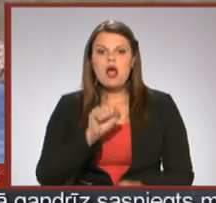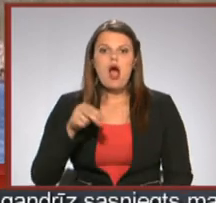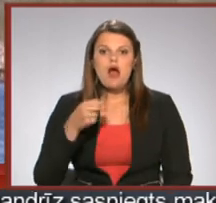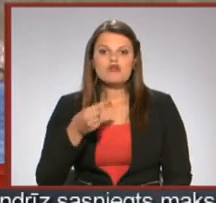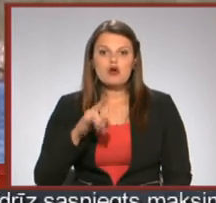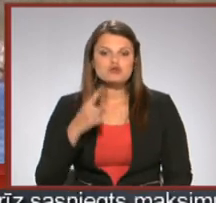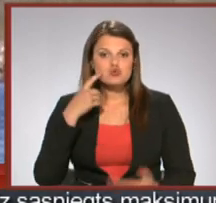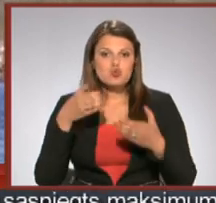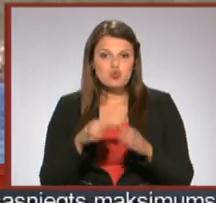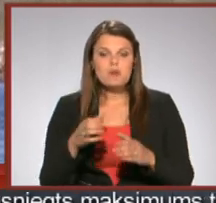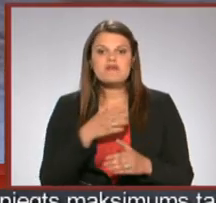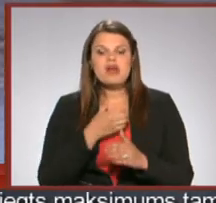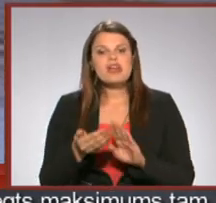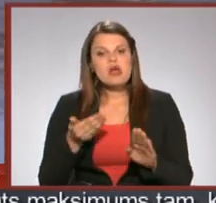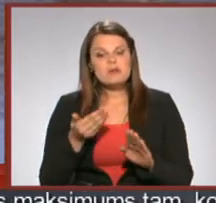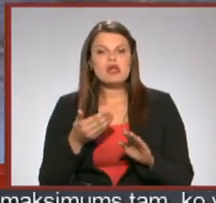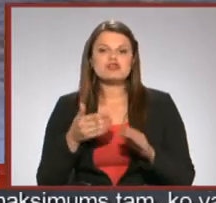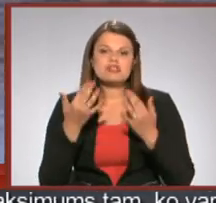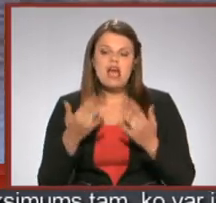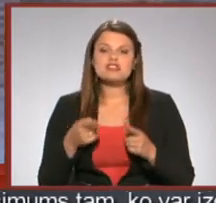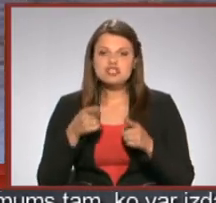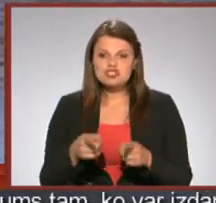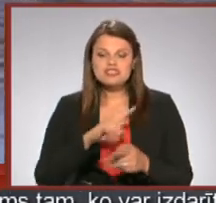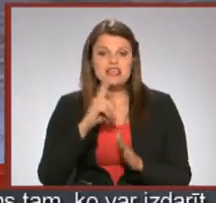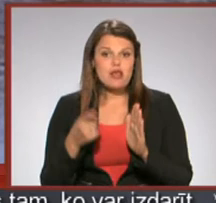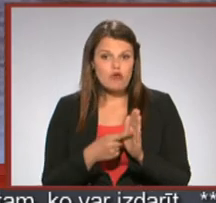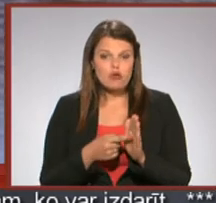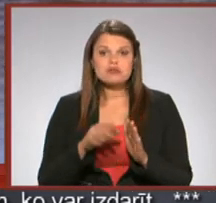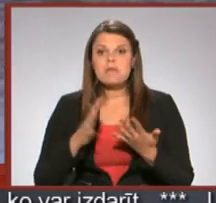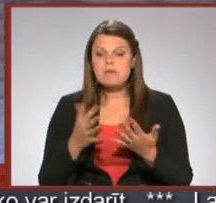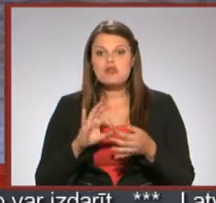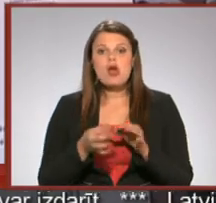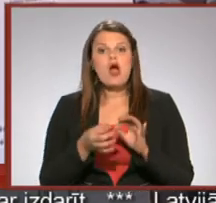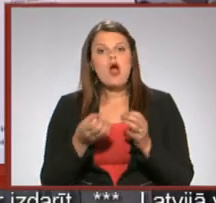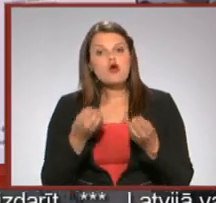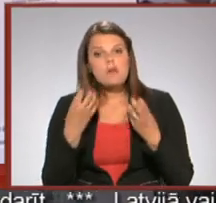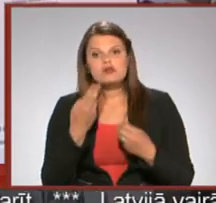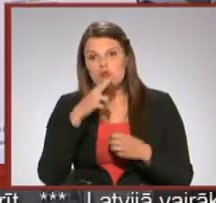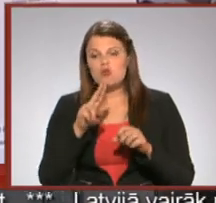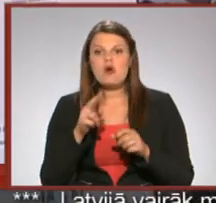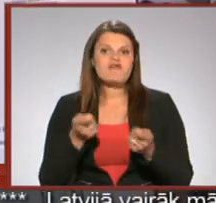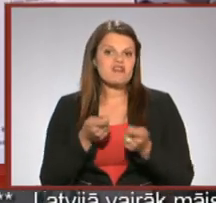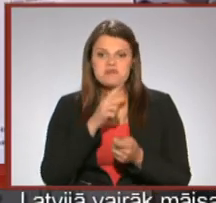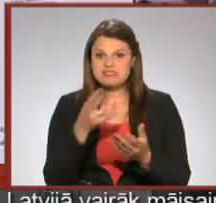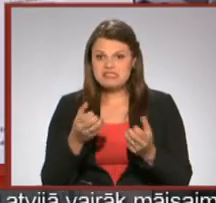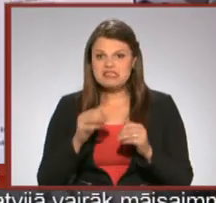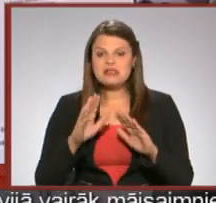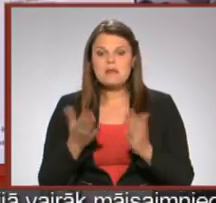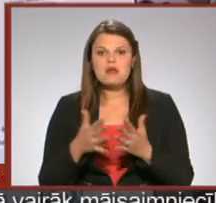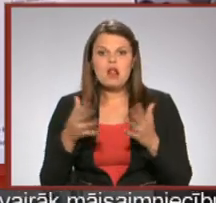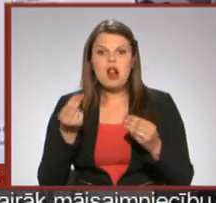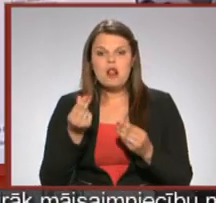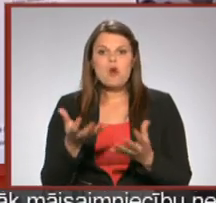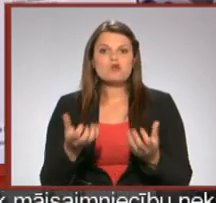jautājums. Sižeta gatavošanas laikā komentāru no varam tā arī nesaņēmām. Tomēr jāpiebilst, ka 960 tūkstoši eiro